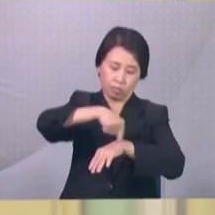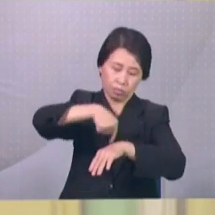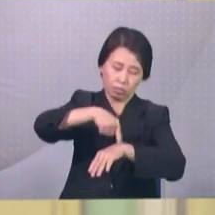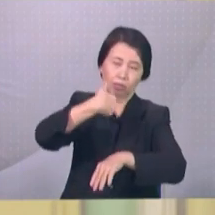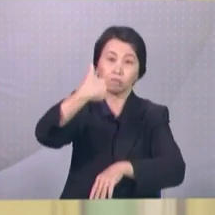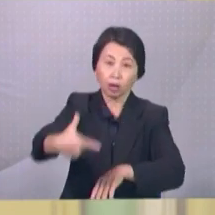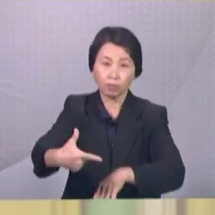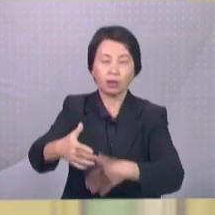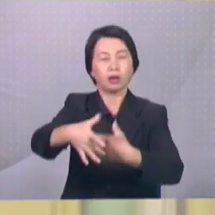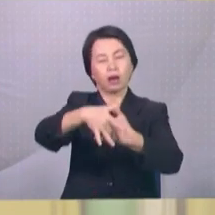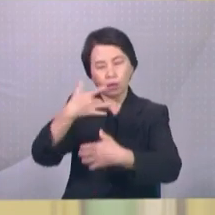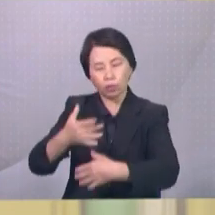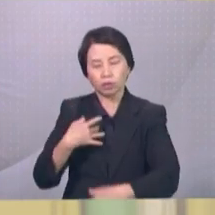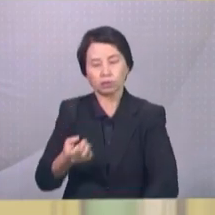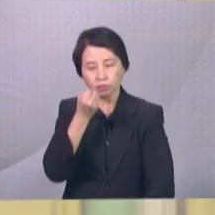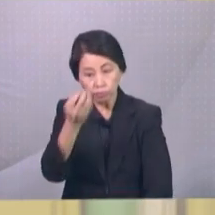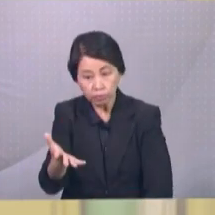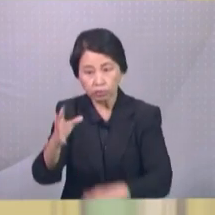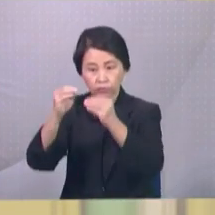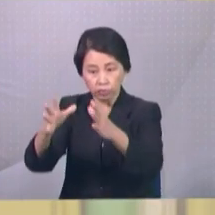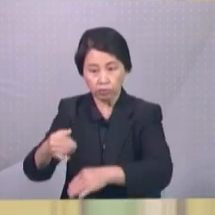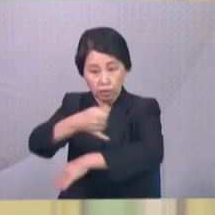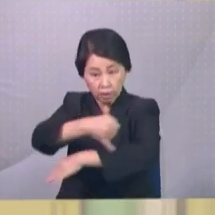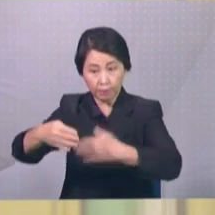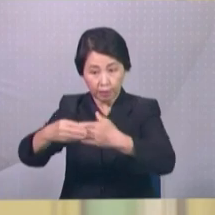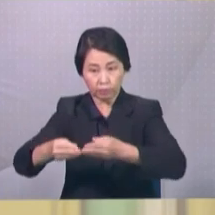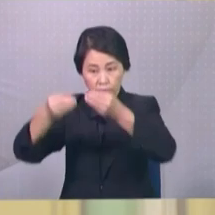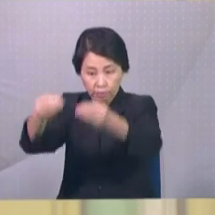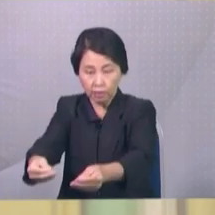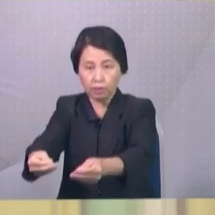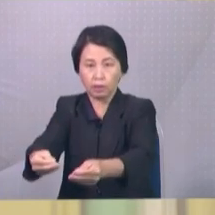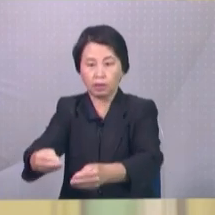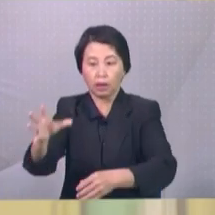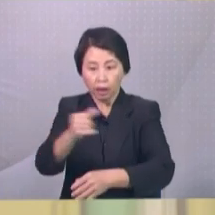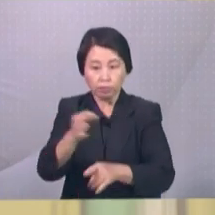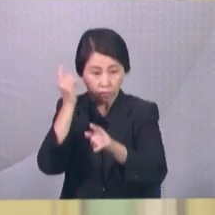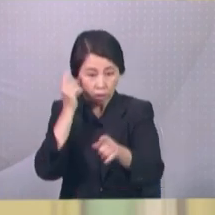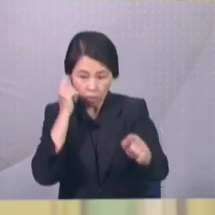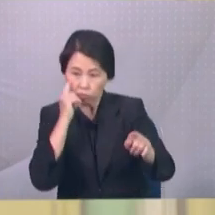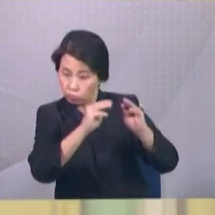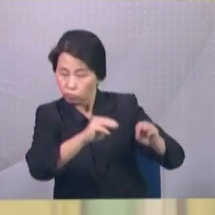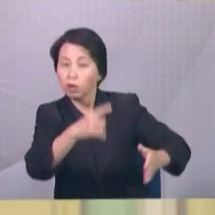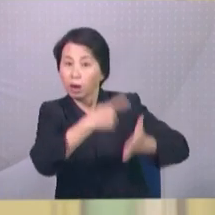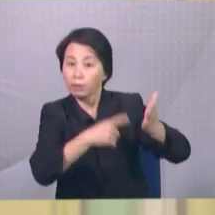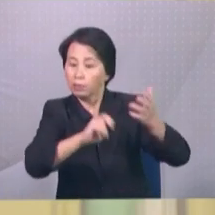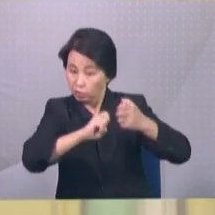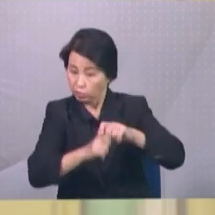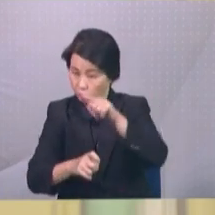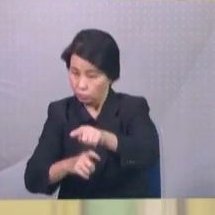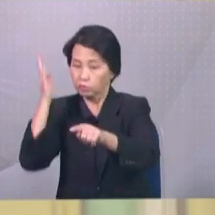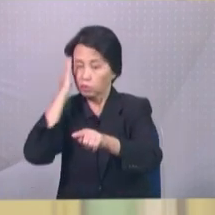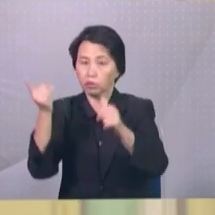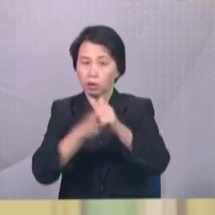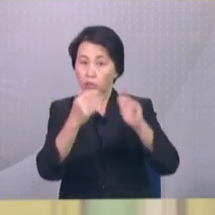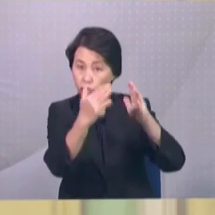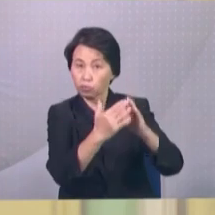awal kita tekankan pada guru-guru dalam garis panduan yang diberikan bahawa ambil kira kekangan yang dihadapi oleh pelajar-pelajar